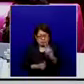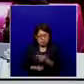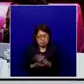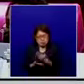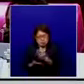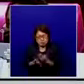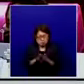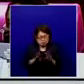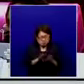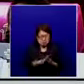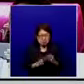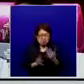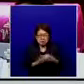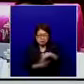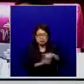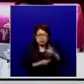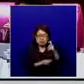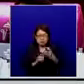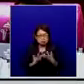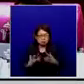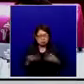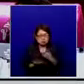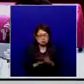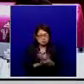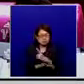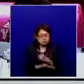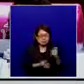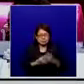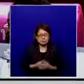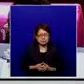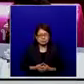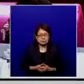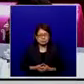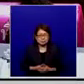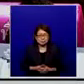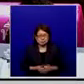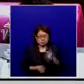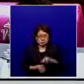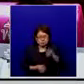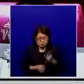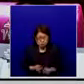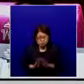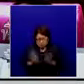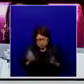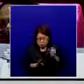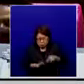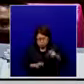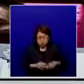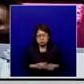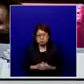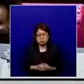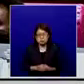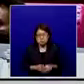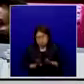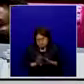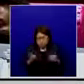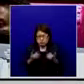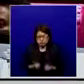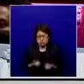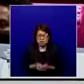เศรษฐกิจพังทั้งระบบเลยเห็นไหมครับท่านต้องเปิดทันทีเปิดได้แล้ว